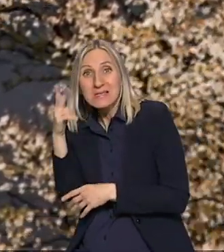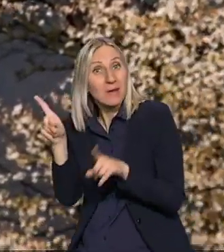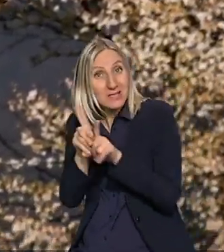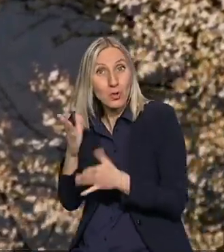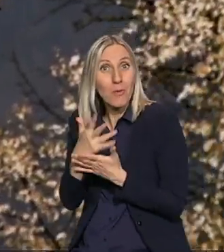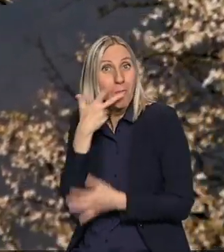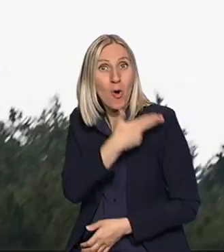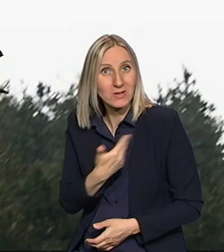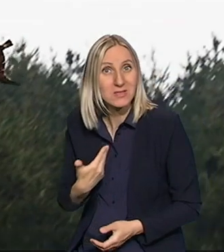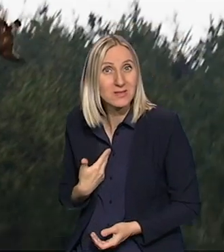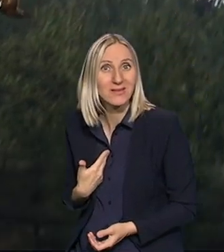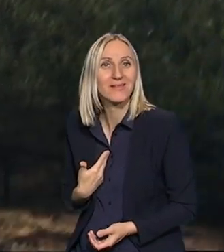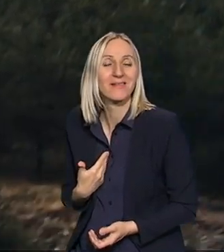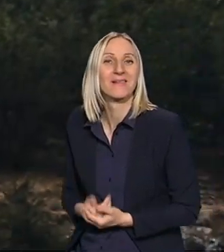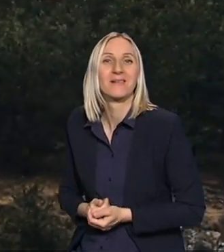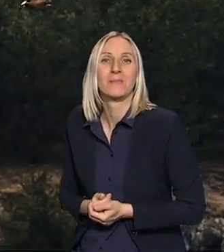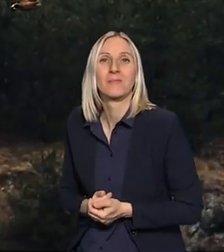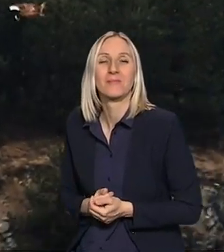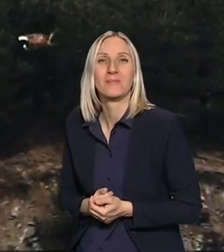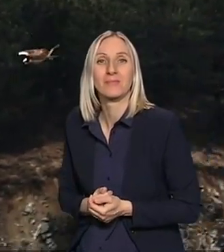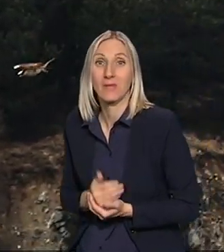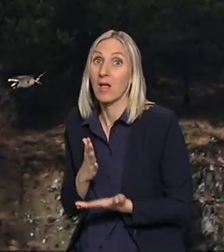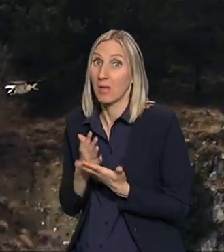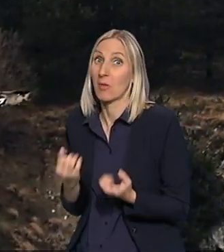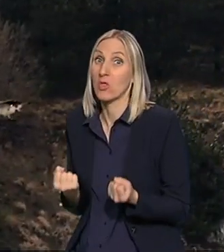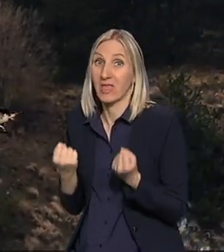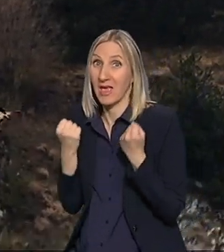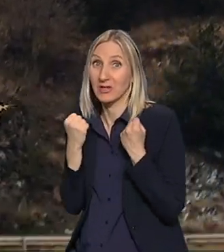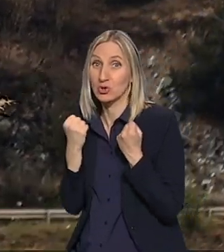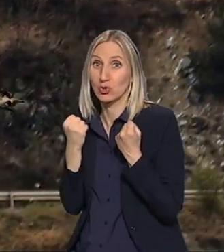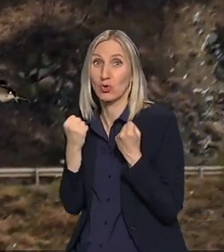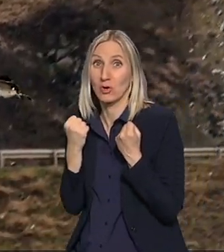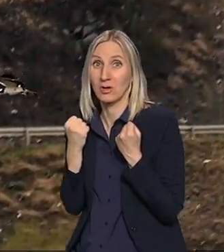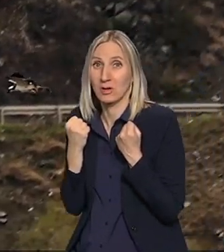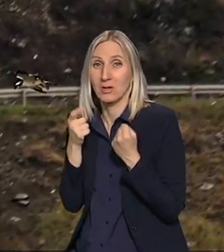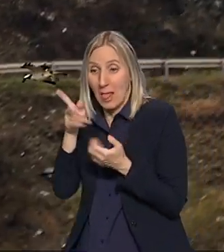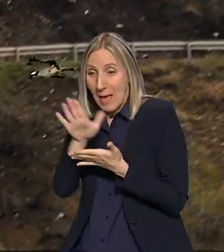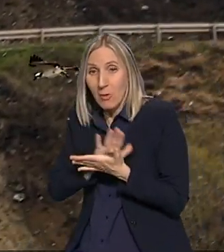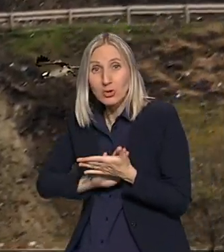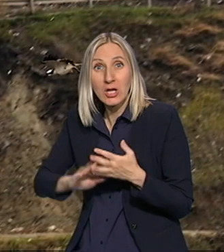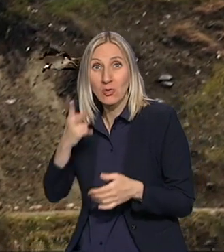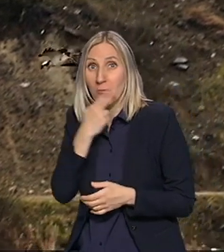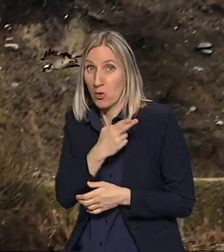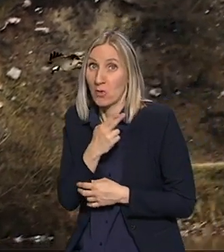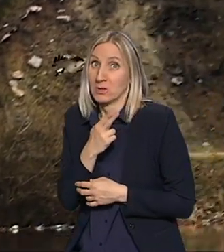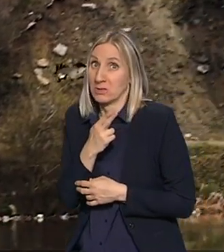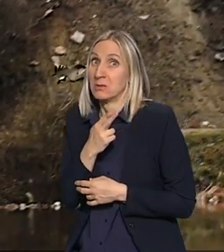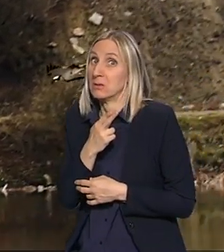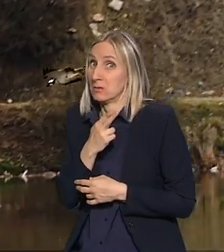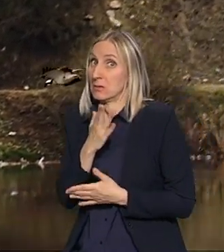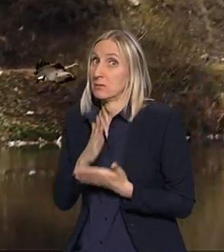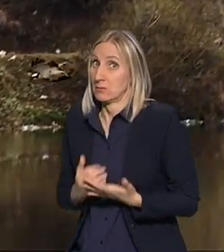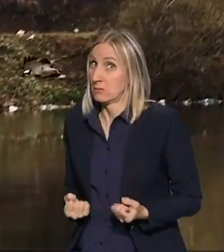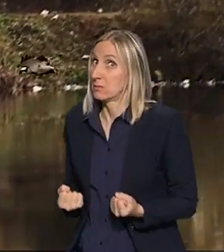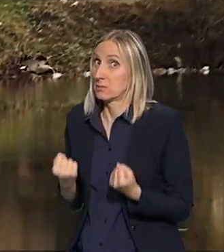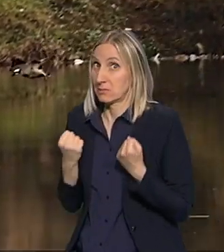i mnogo je bilo teško, jer bili su ti tri prvi dana i malo je teško,